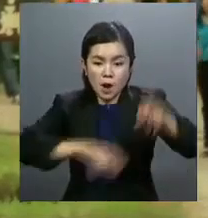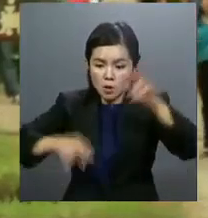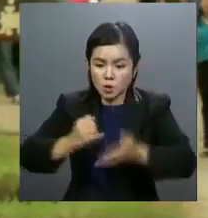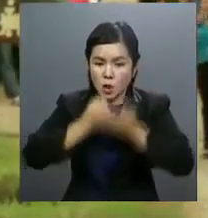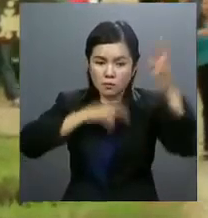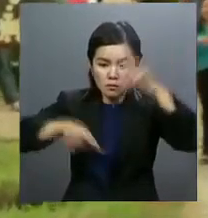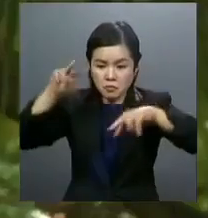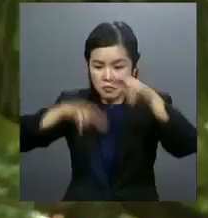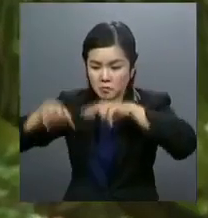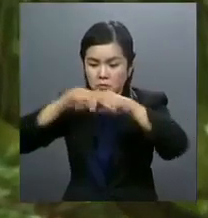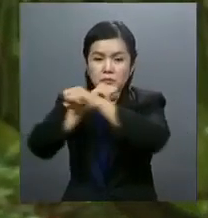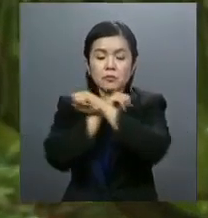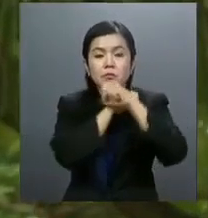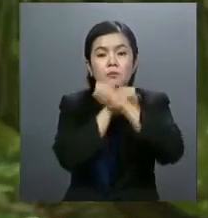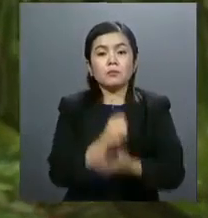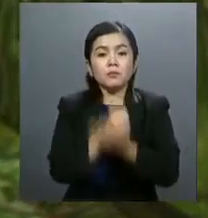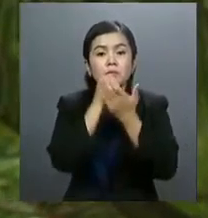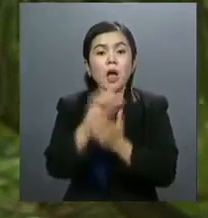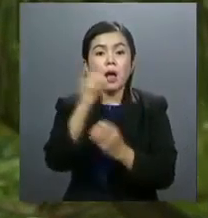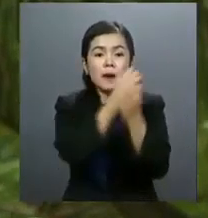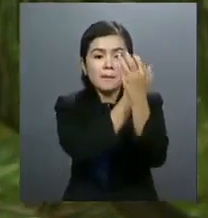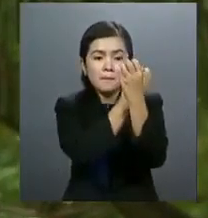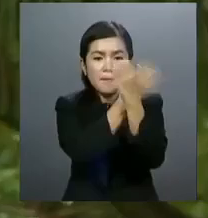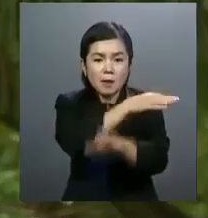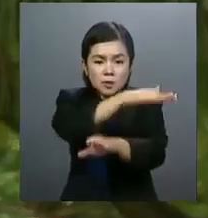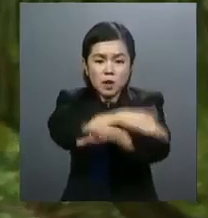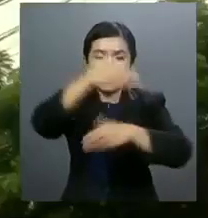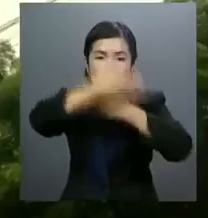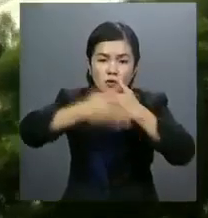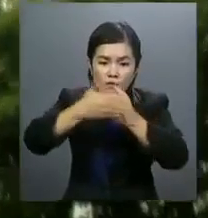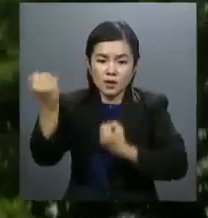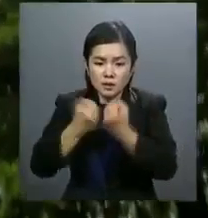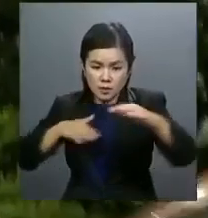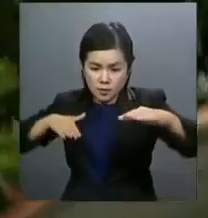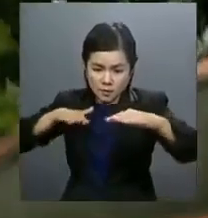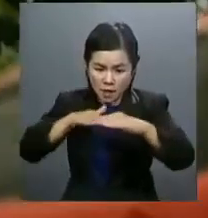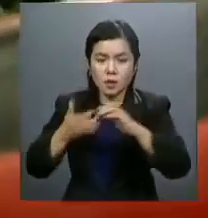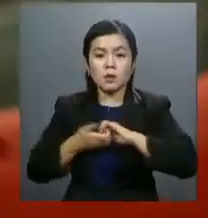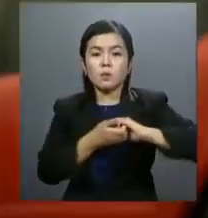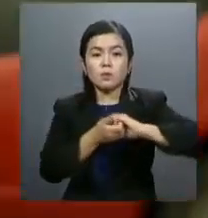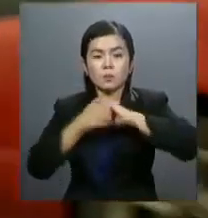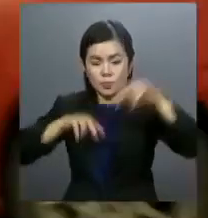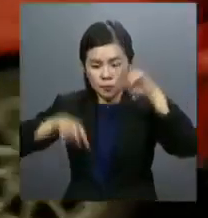ติงานด้านการรักษาความปลอดภัยบริเวณจุดตัดทางรถไฟร่วมกับนายสถานีด้วยค่ะ